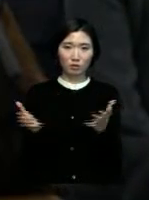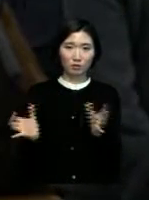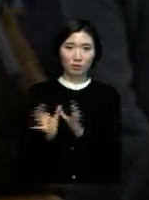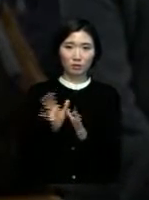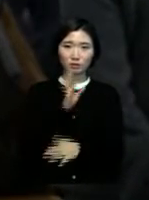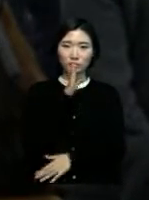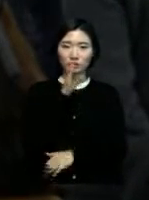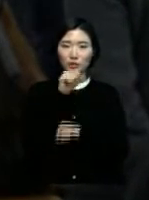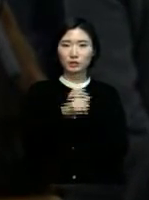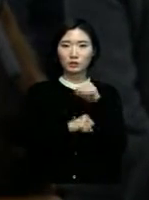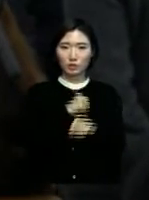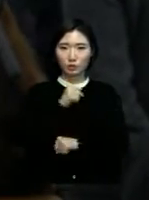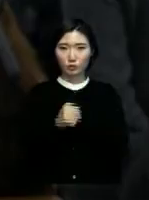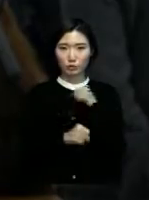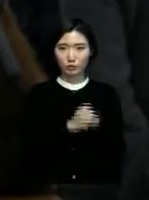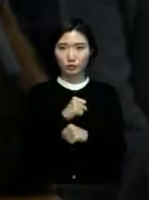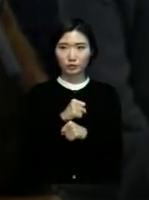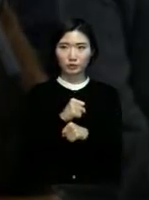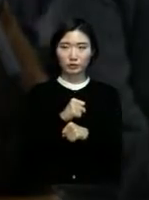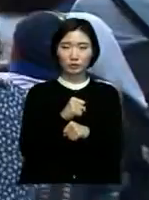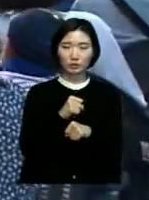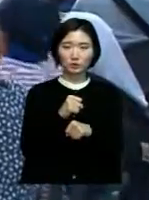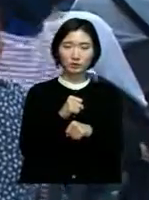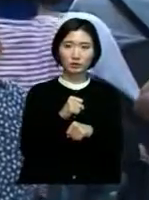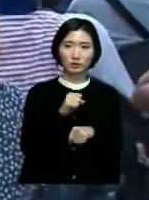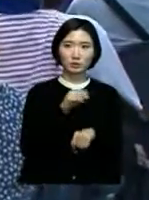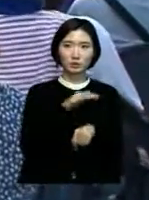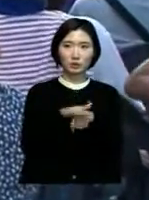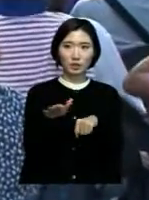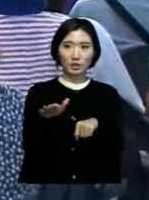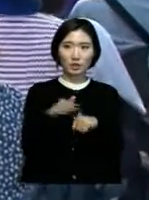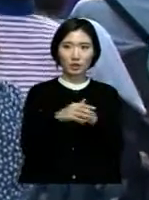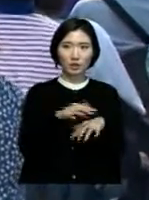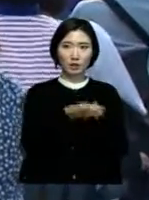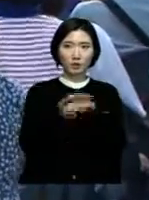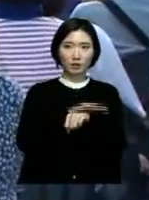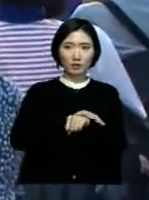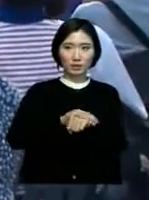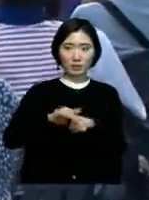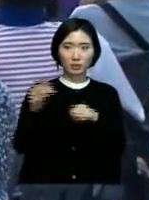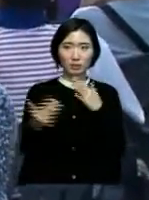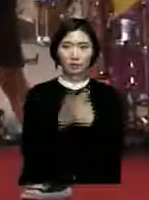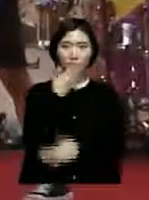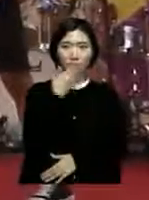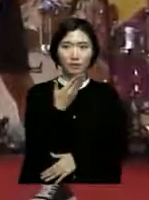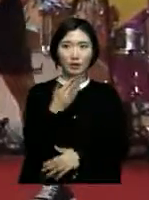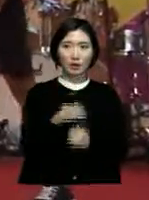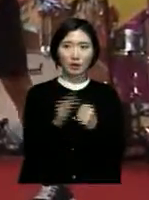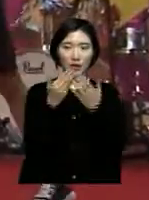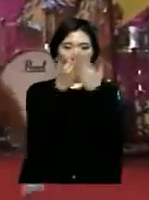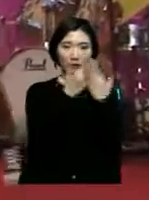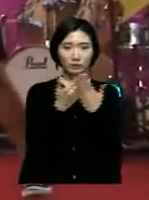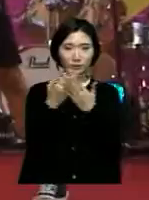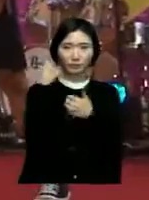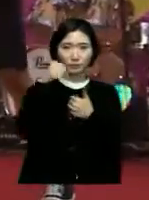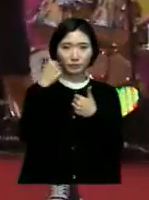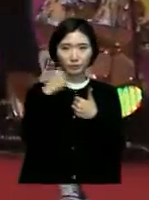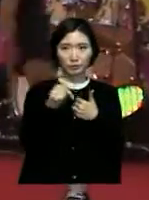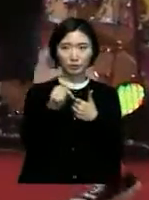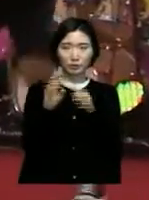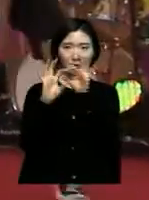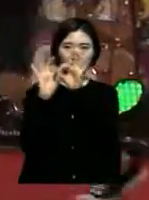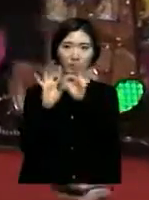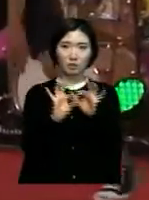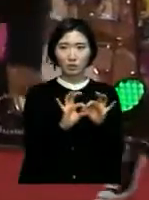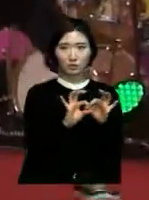정말 자유분방한, 그리고 네트워크가 잘될수 있는 학습 교육을